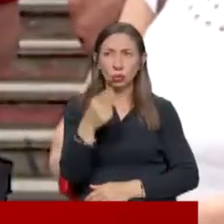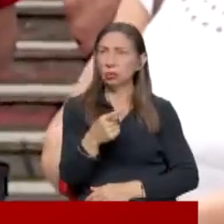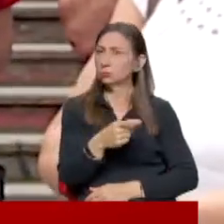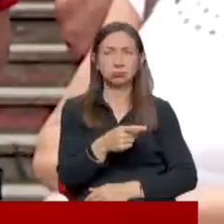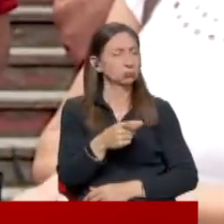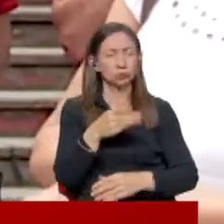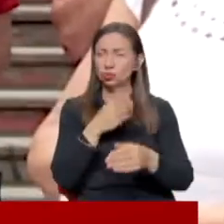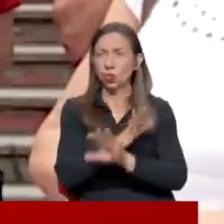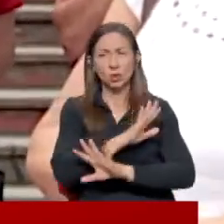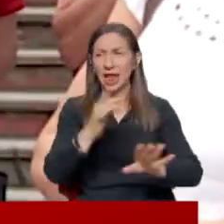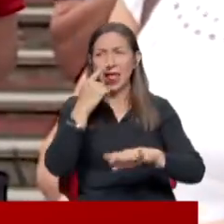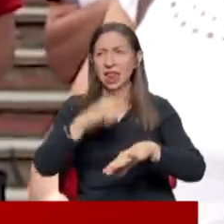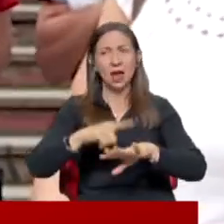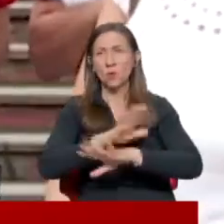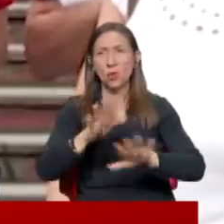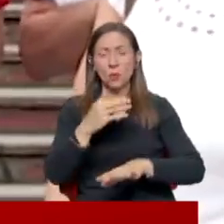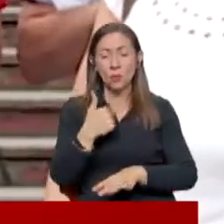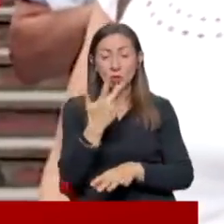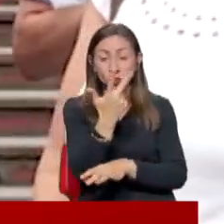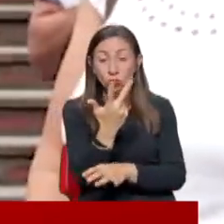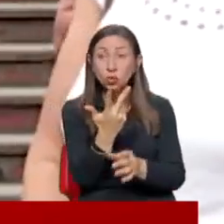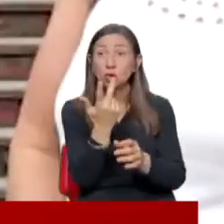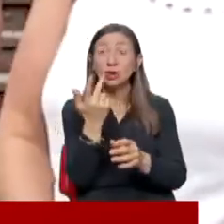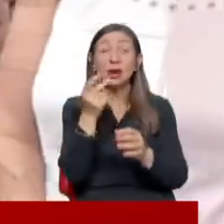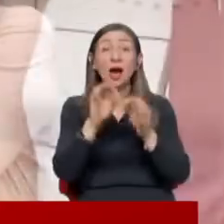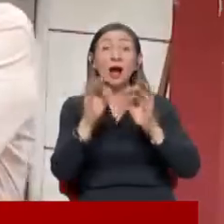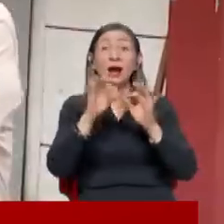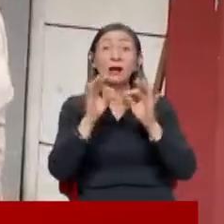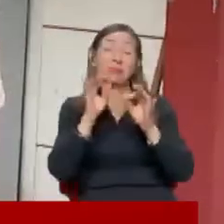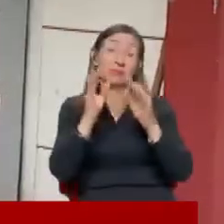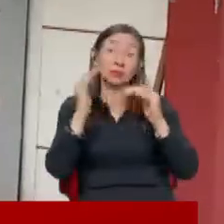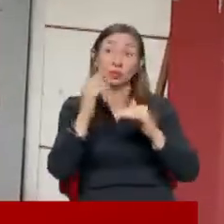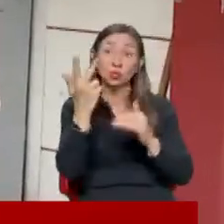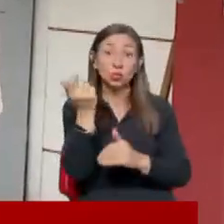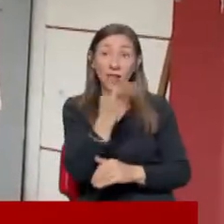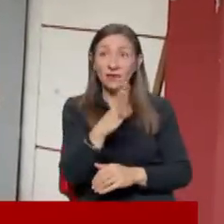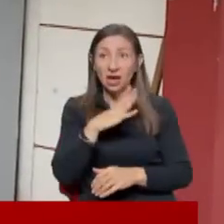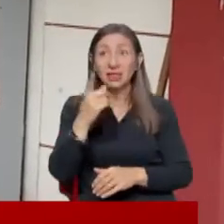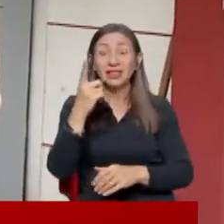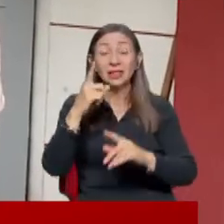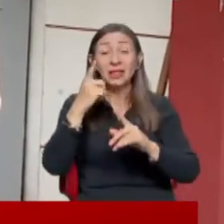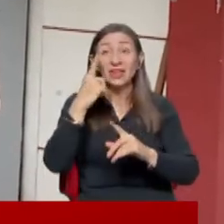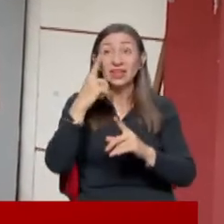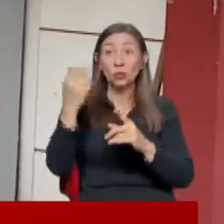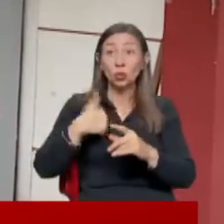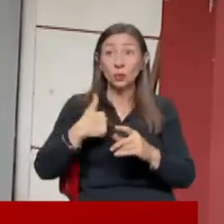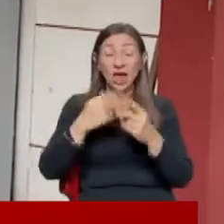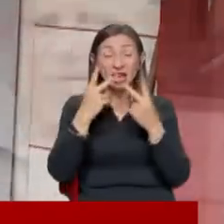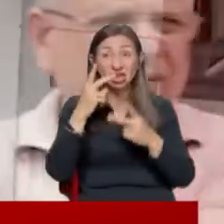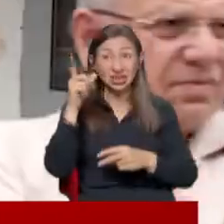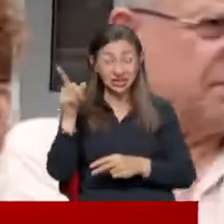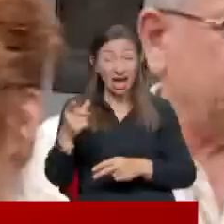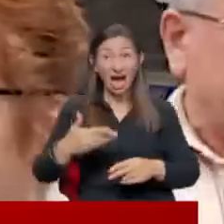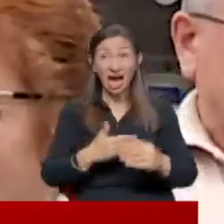ki o rakam inandırıcı değil. Bence 3 rakamlı enflasyon. TÜİK'in açıkladığı, yani devletin aslında kurumunun